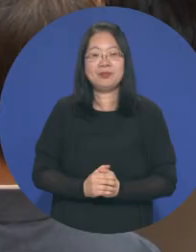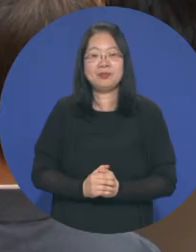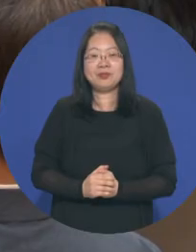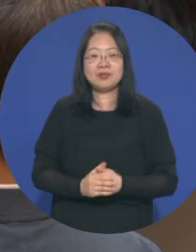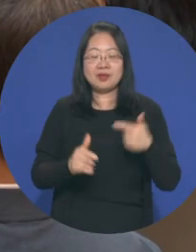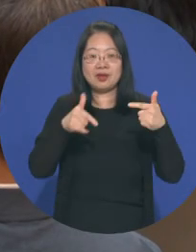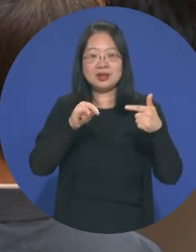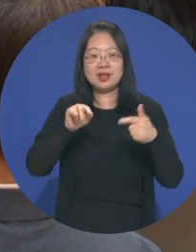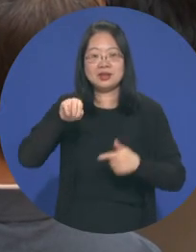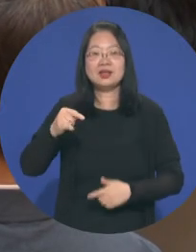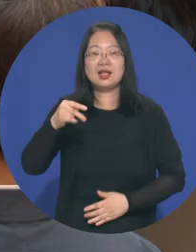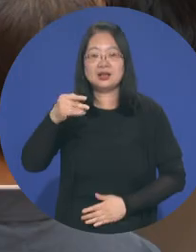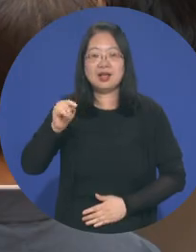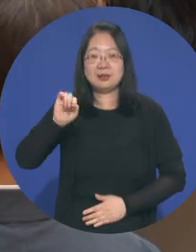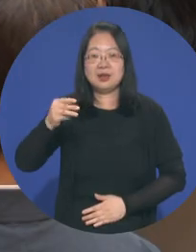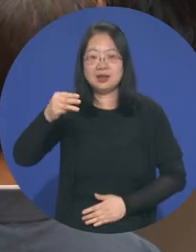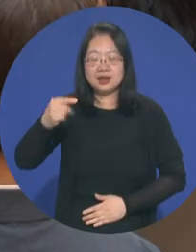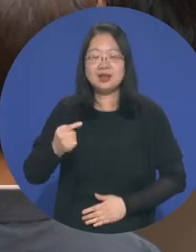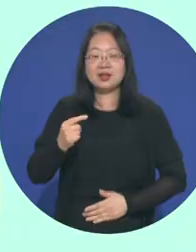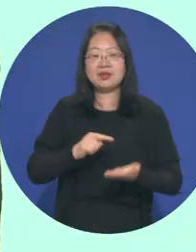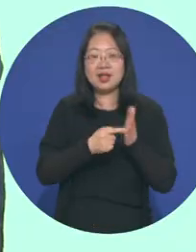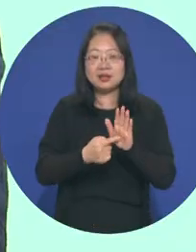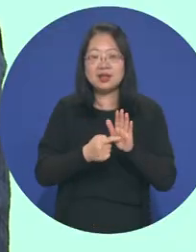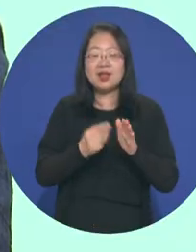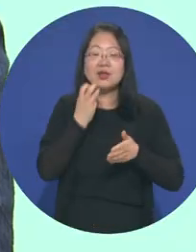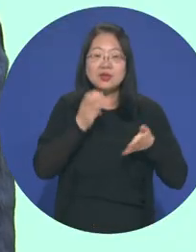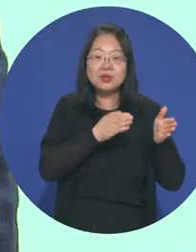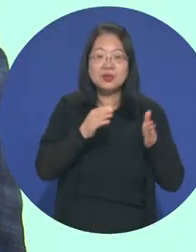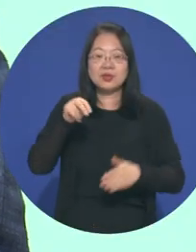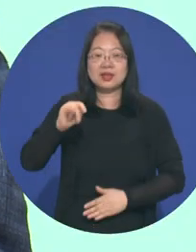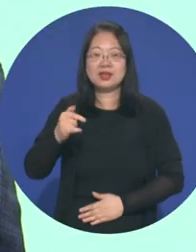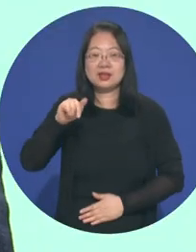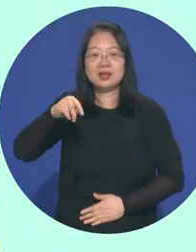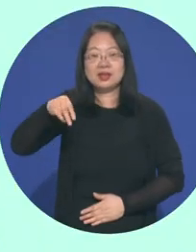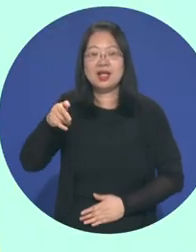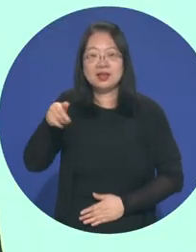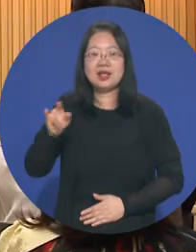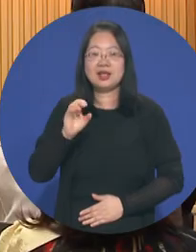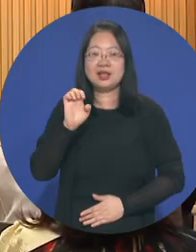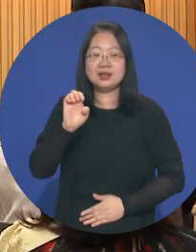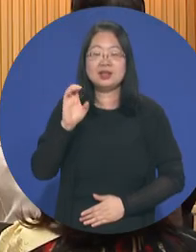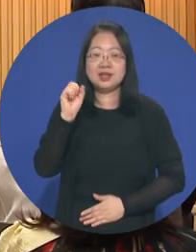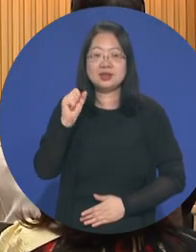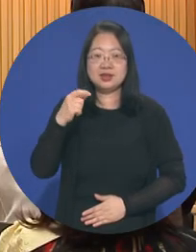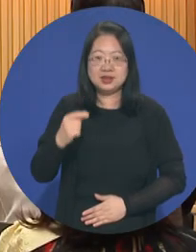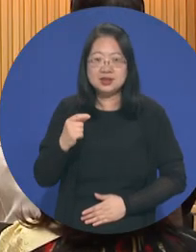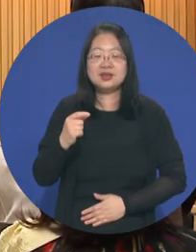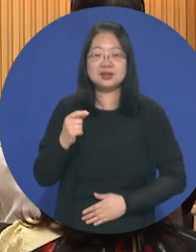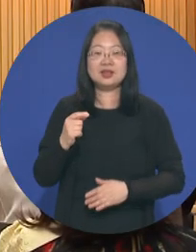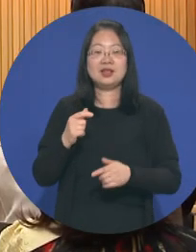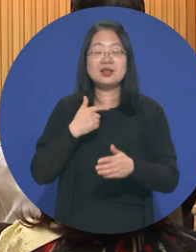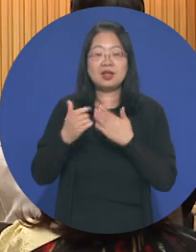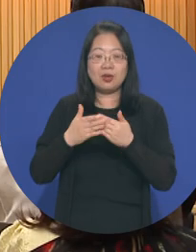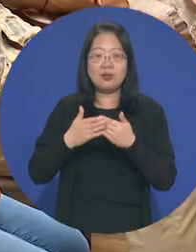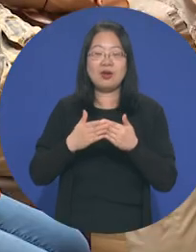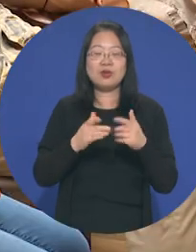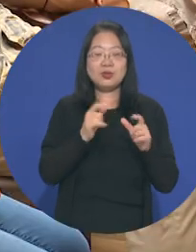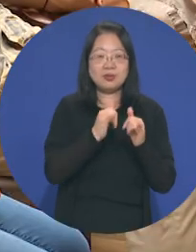기대합니다. 도내 6개 스타필드에서 펼쳐질 경기도와 신세계의 ESG 체험허브, 도민이